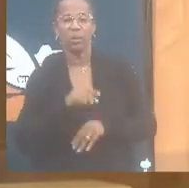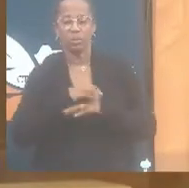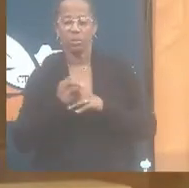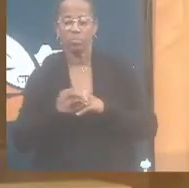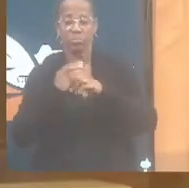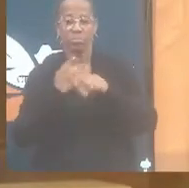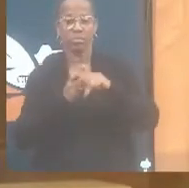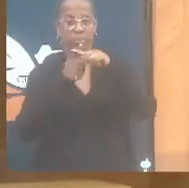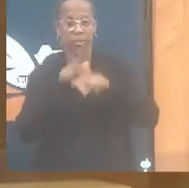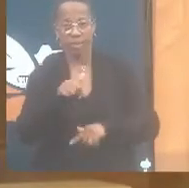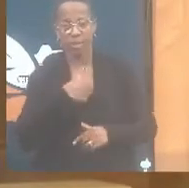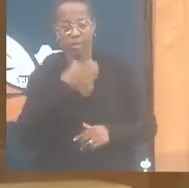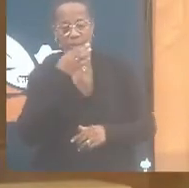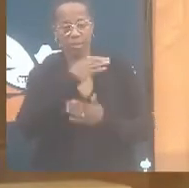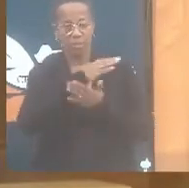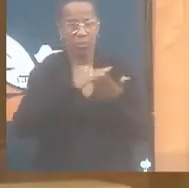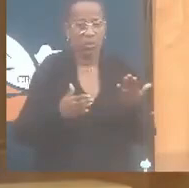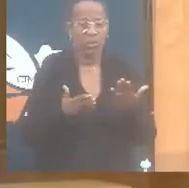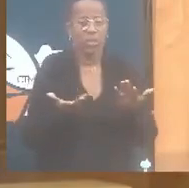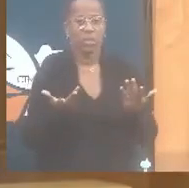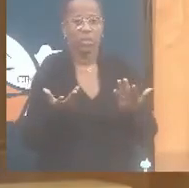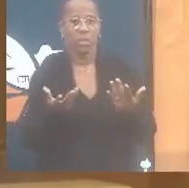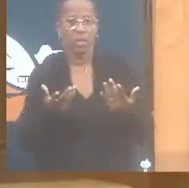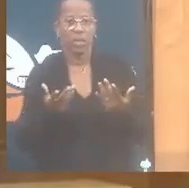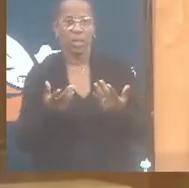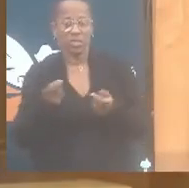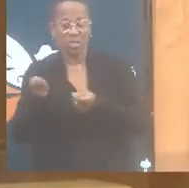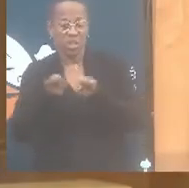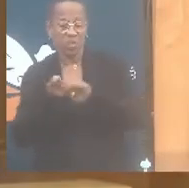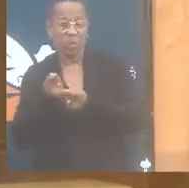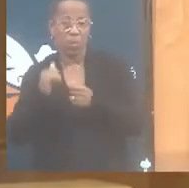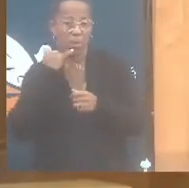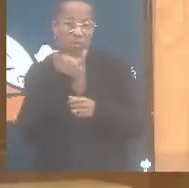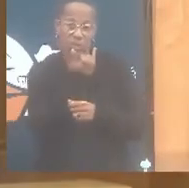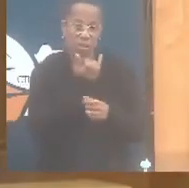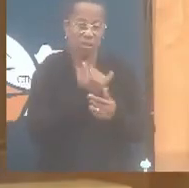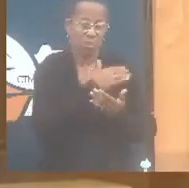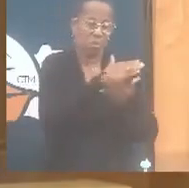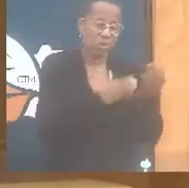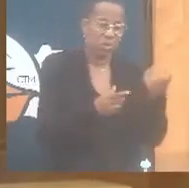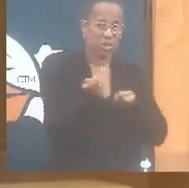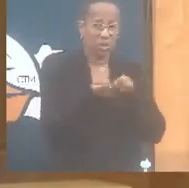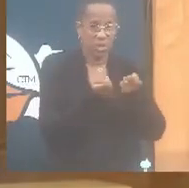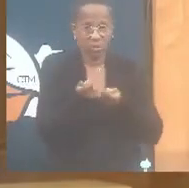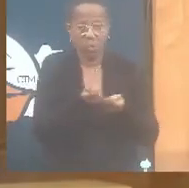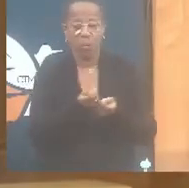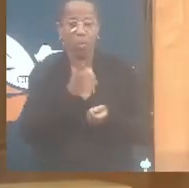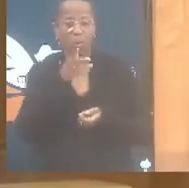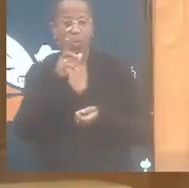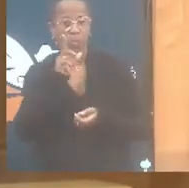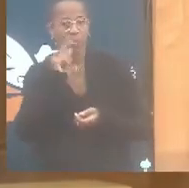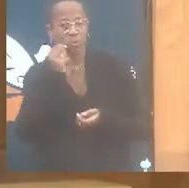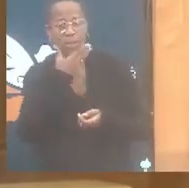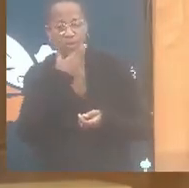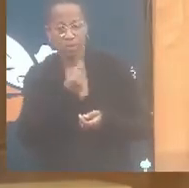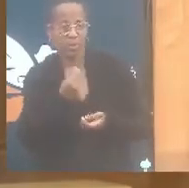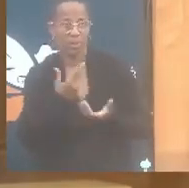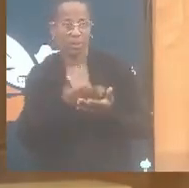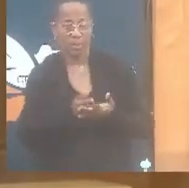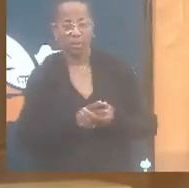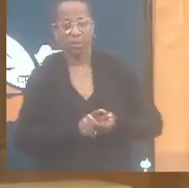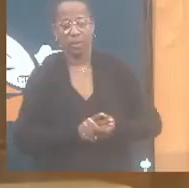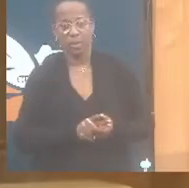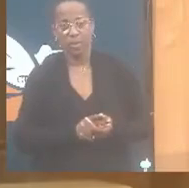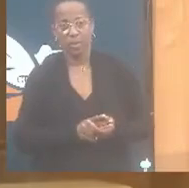vous avez dit que c'était à moitié la gestion Marie-Jeanne, à moitié la gestion de Letchumi. En 2022, c'était pleinement la gestion de